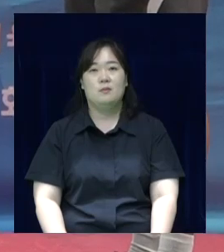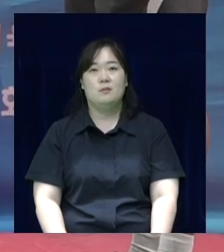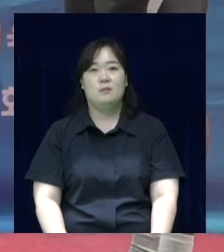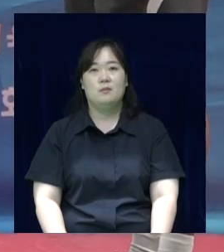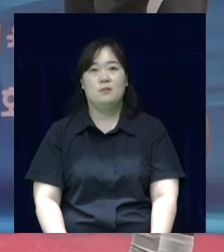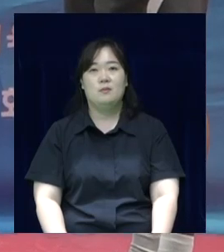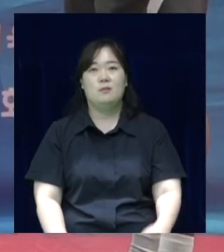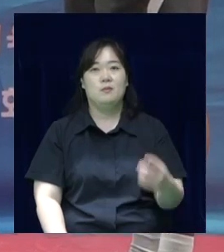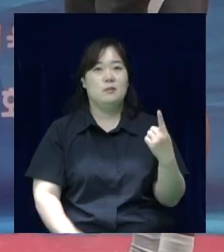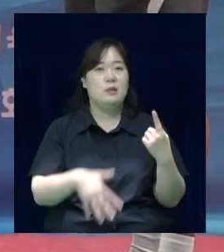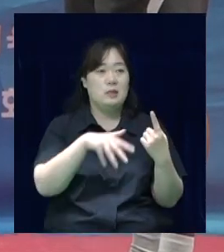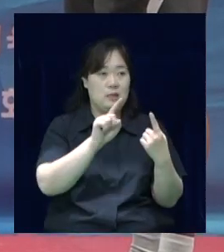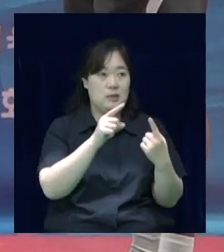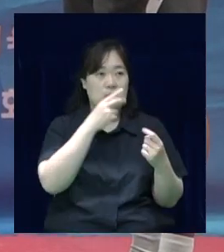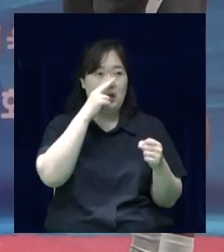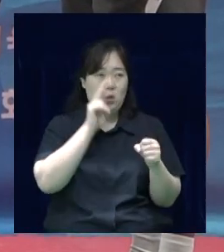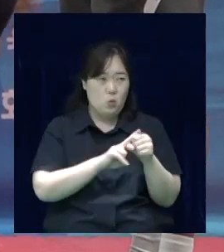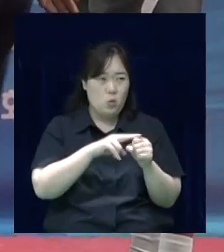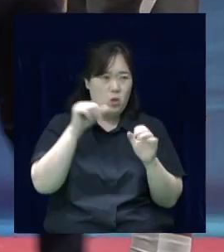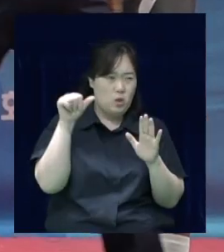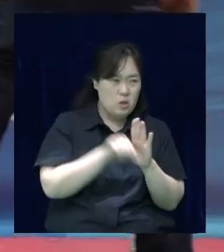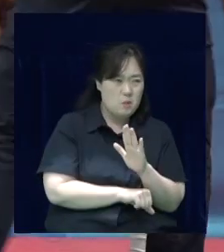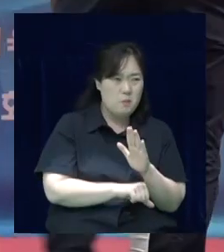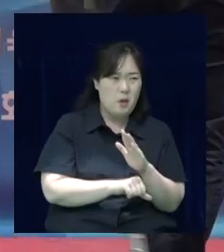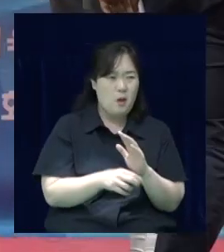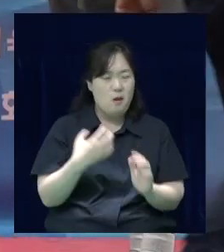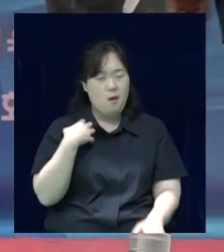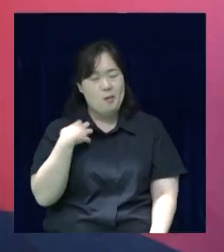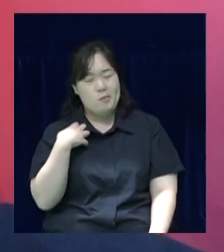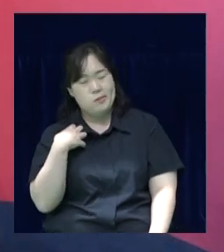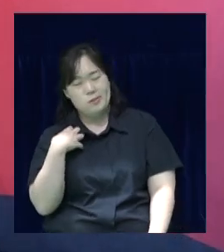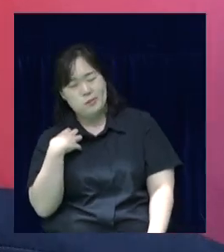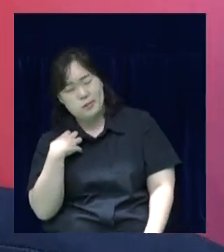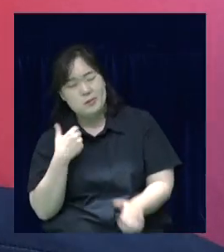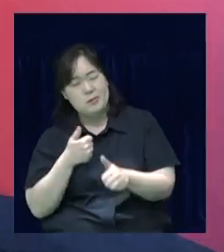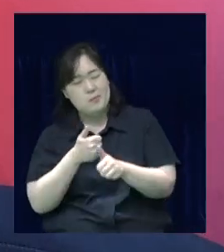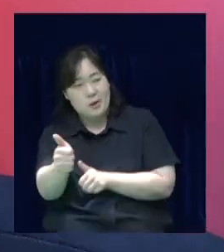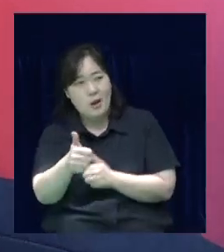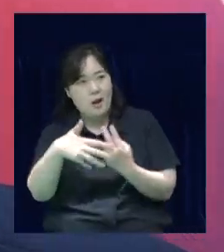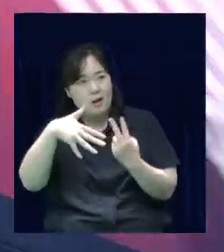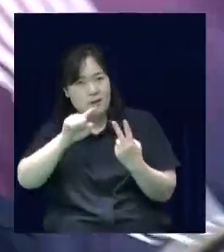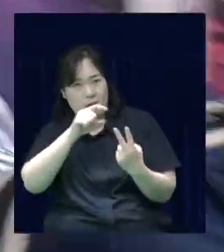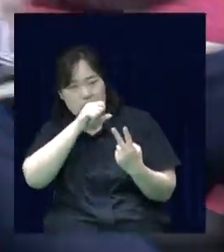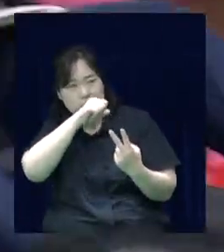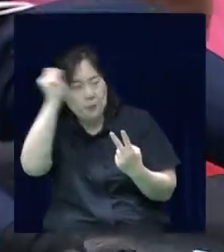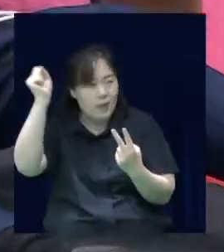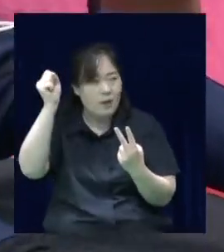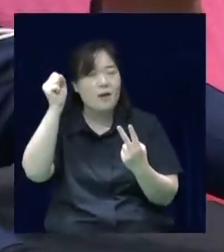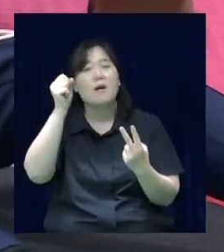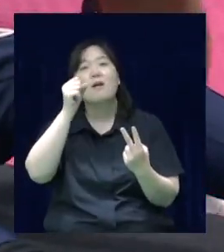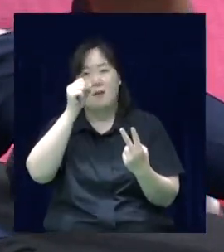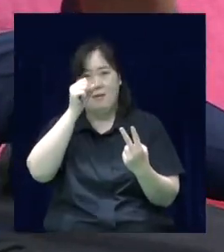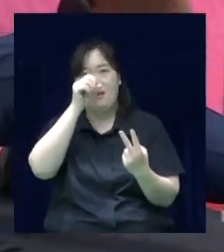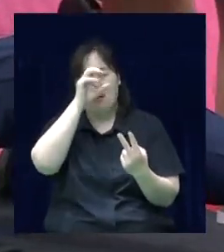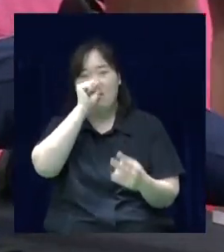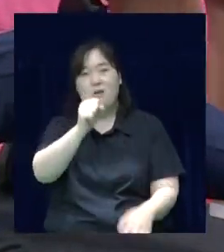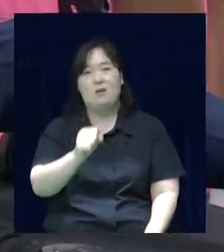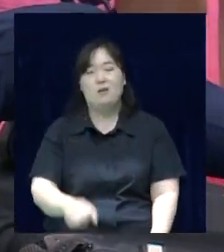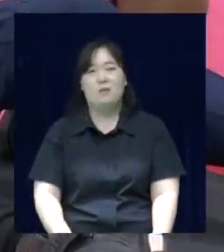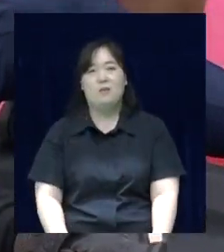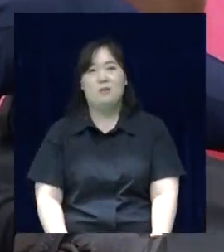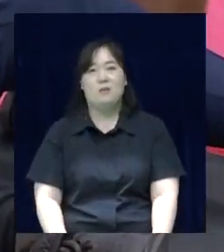자, 1차 시도의 실패, 그 부담을 좀 이겨내고 2차 시도 성공을 노려야 되겠습니다.